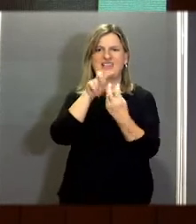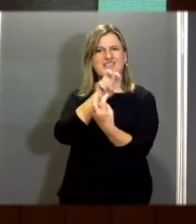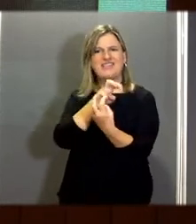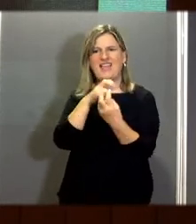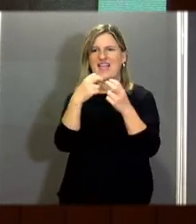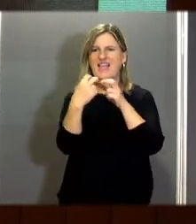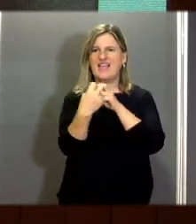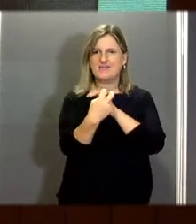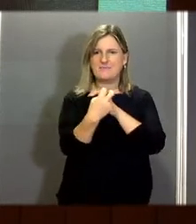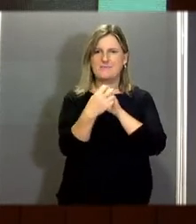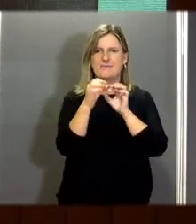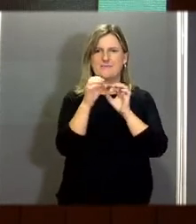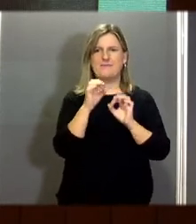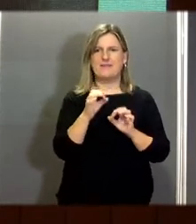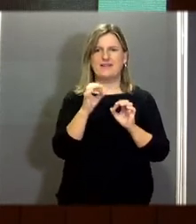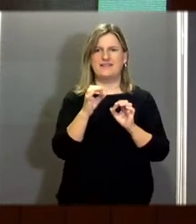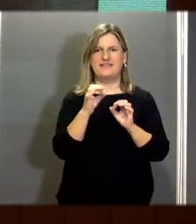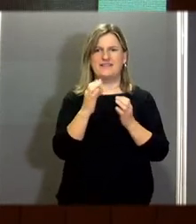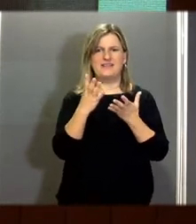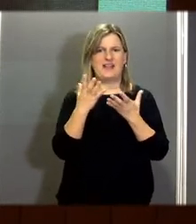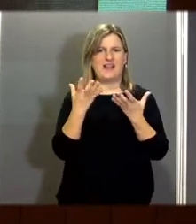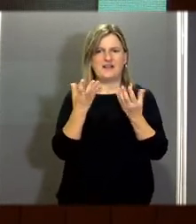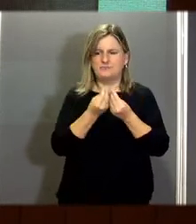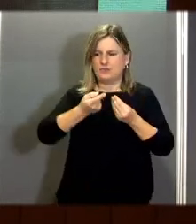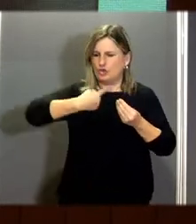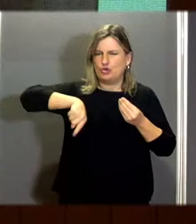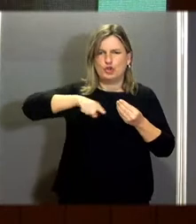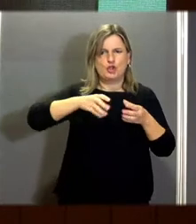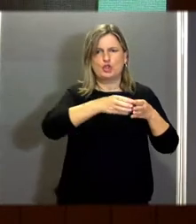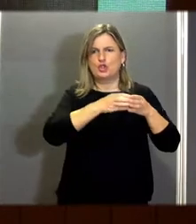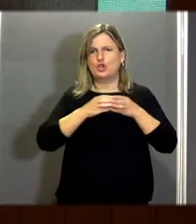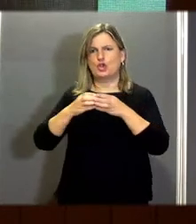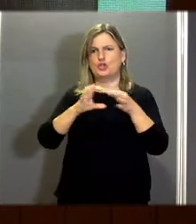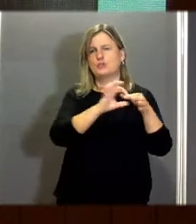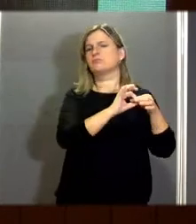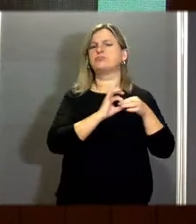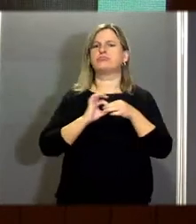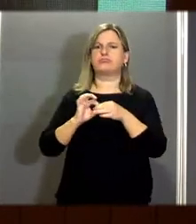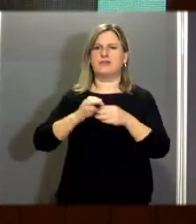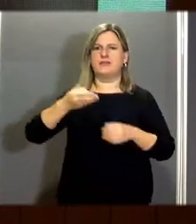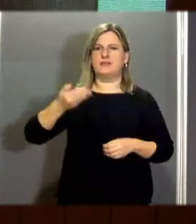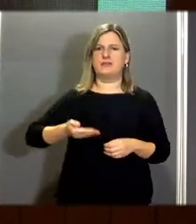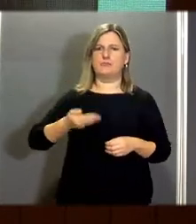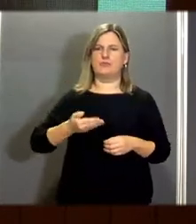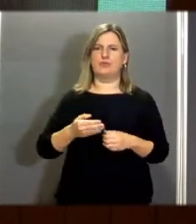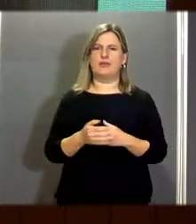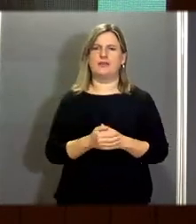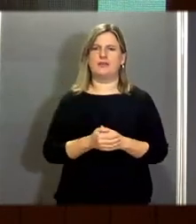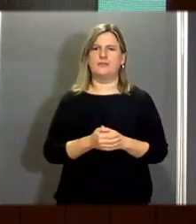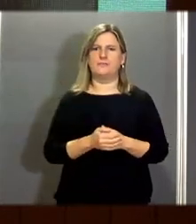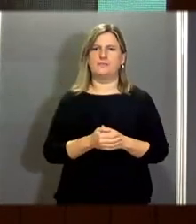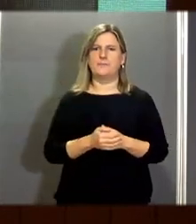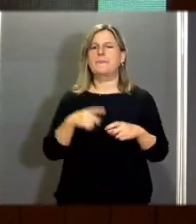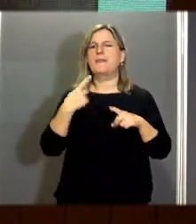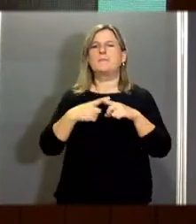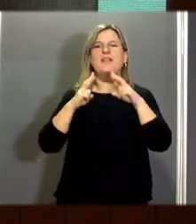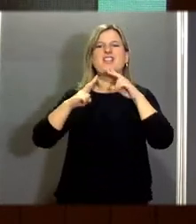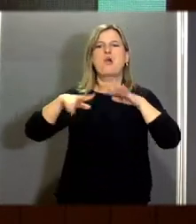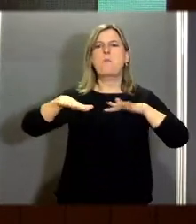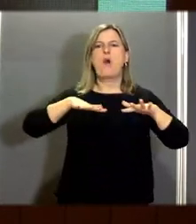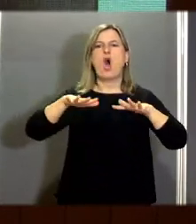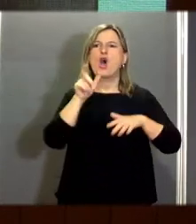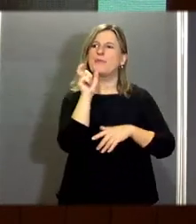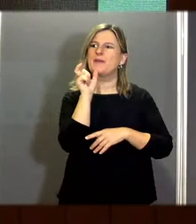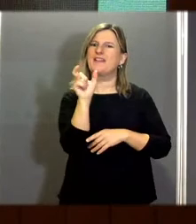amb tots els braços del nostre moviment. Jo crec que a més no és... Dir-li moviment és